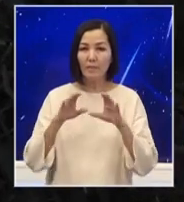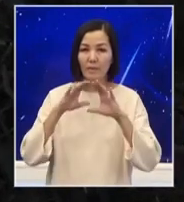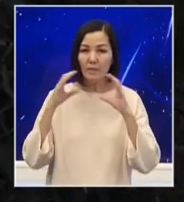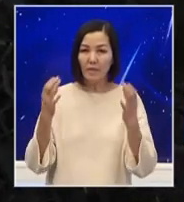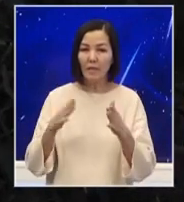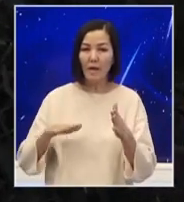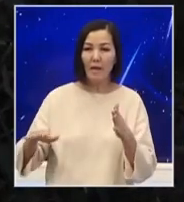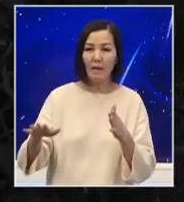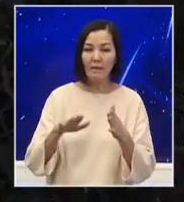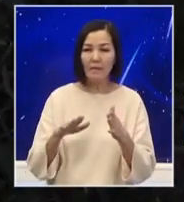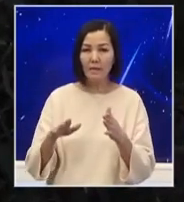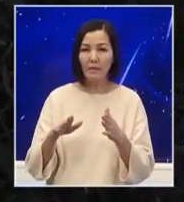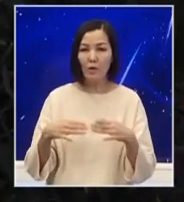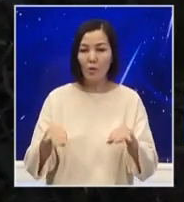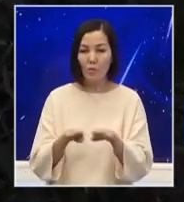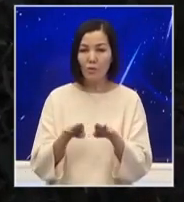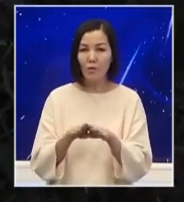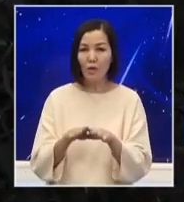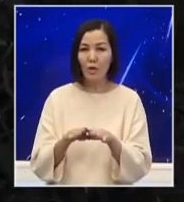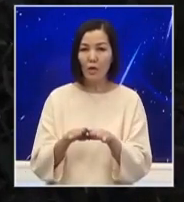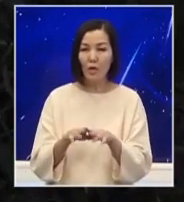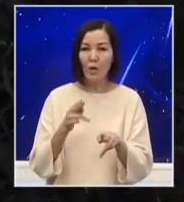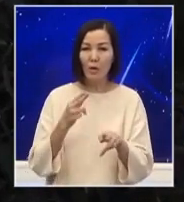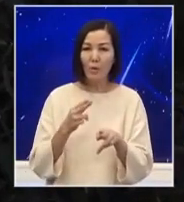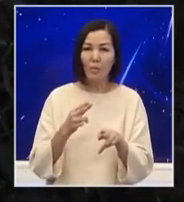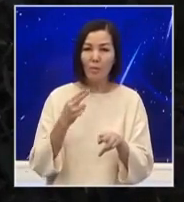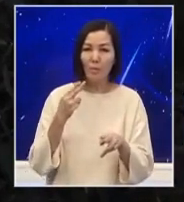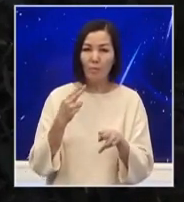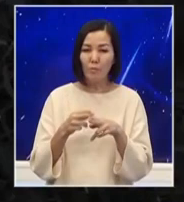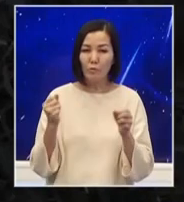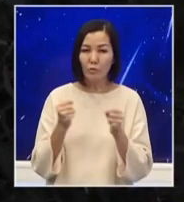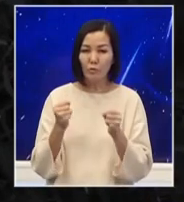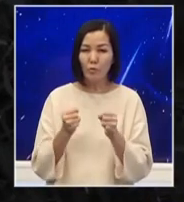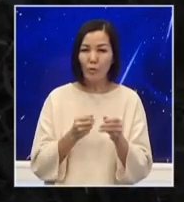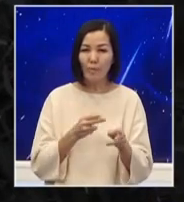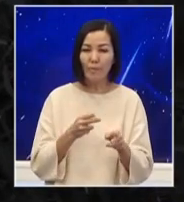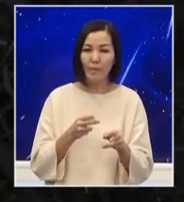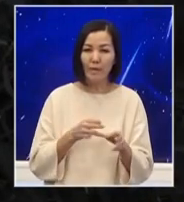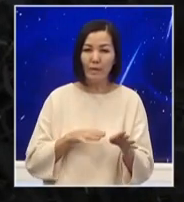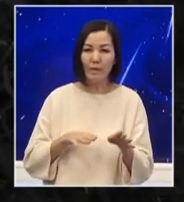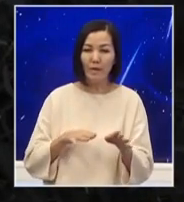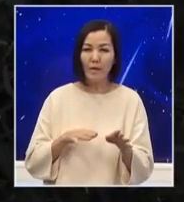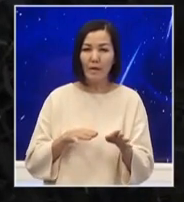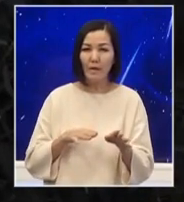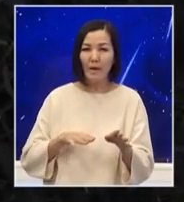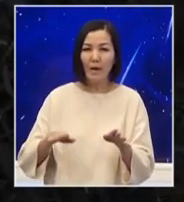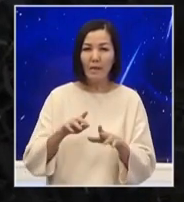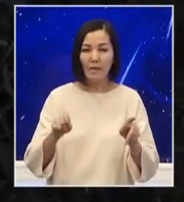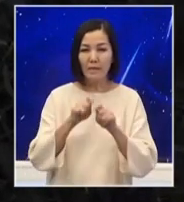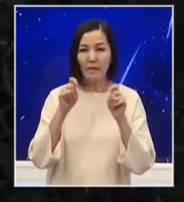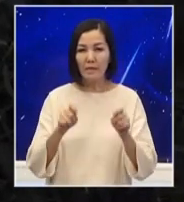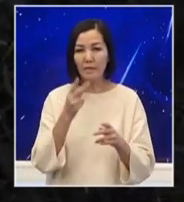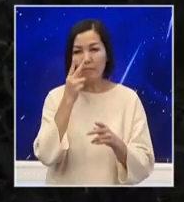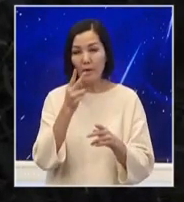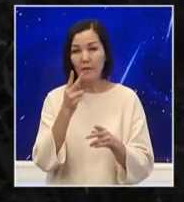нетсе, біз нәтиже бізге өтінішпен хабарласын, біз барып, көріп, нәтижесін